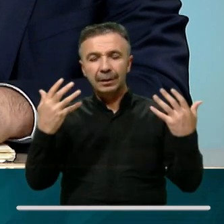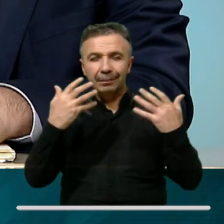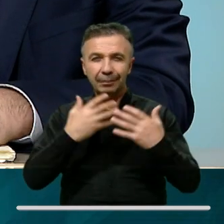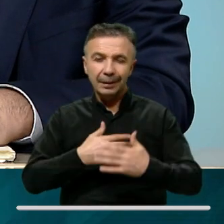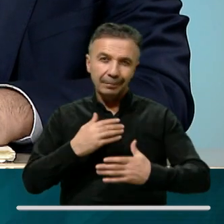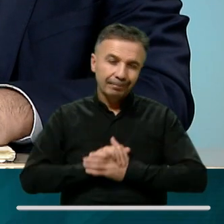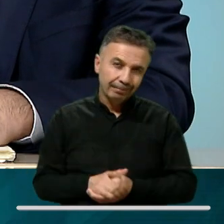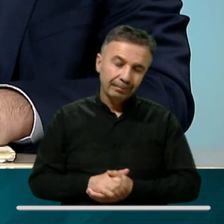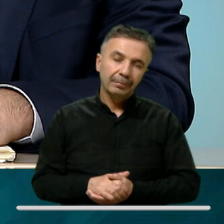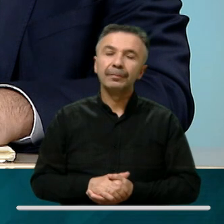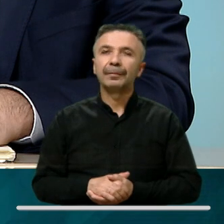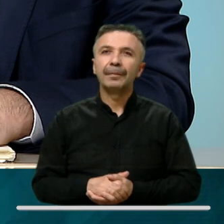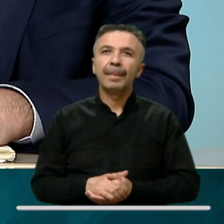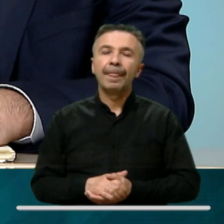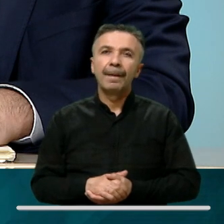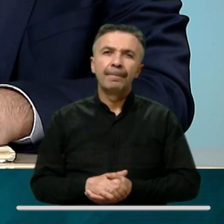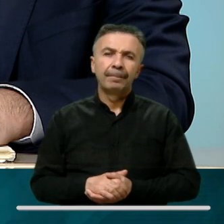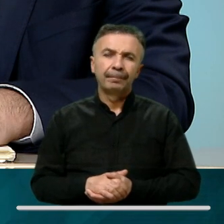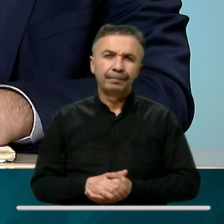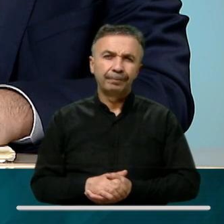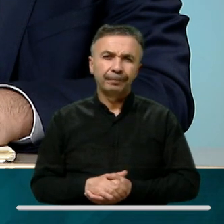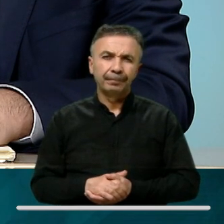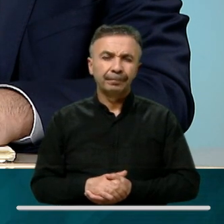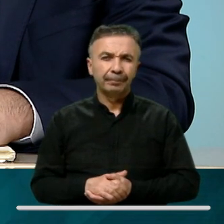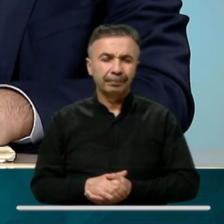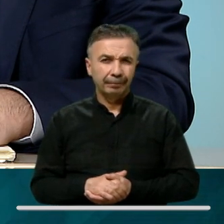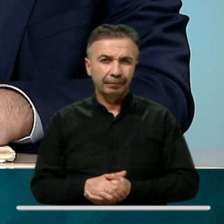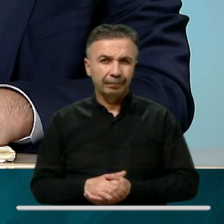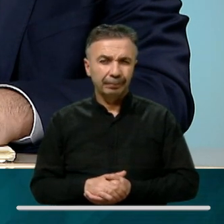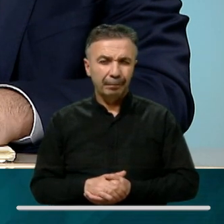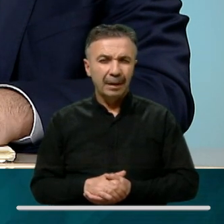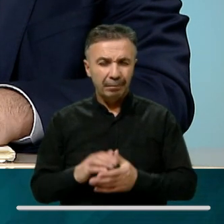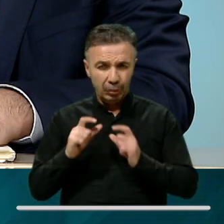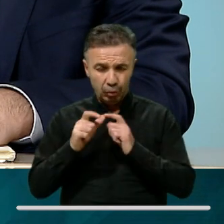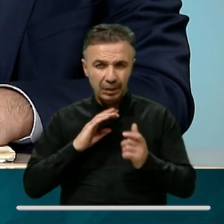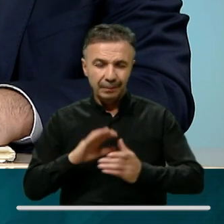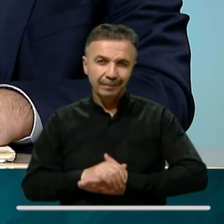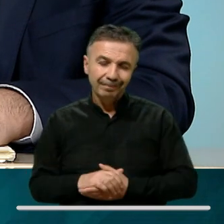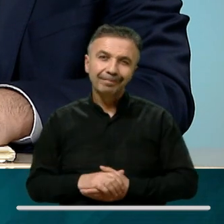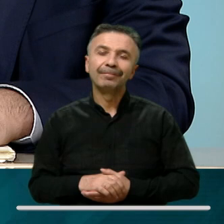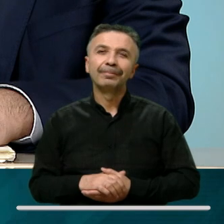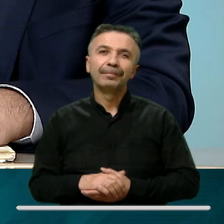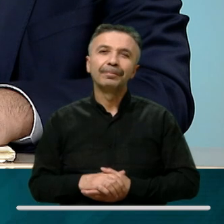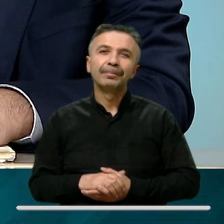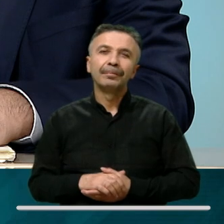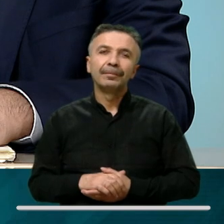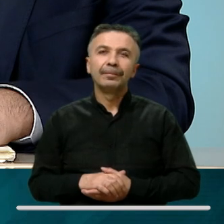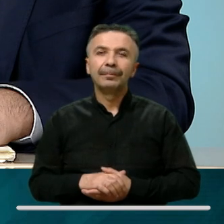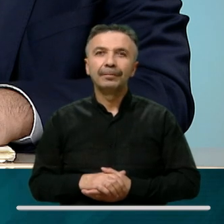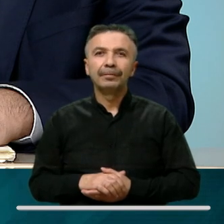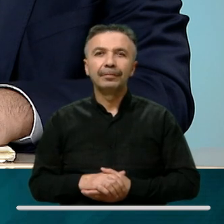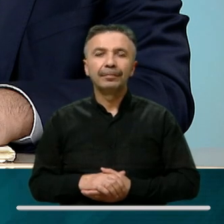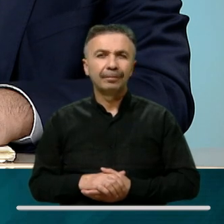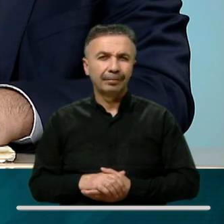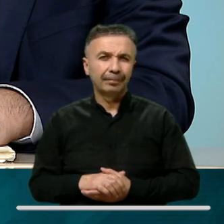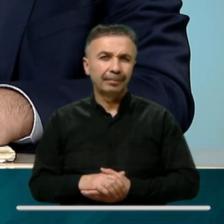Teşekkür ederiz efendim. Hayırlı akşamlar. Hocam benim iki tane sorum var. Buyurun. Bir